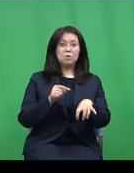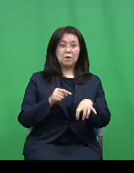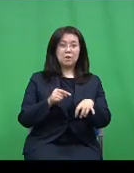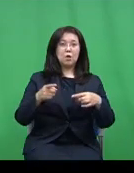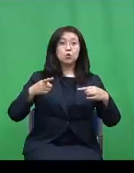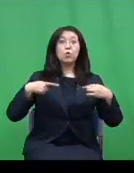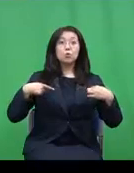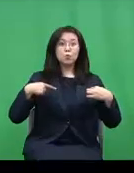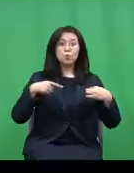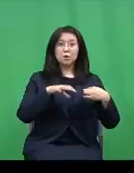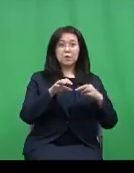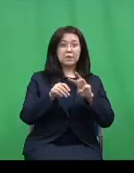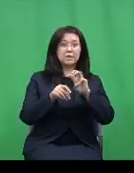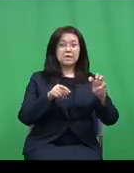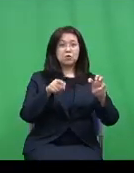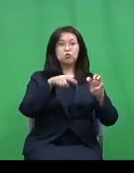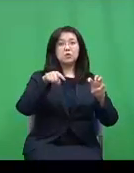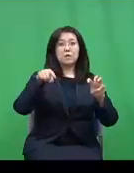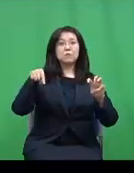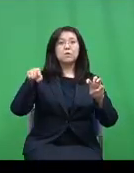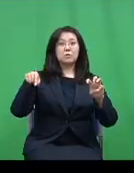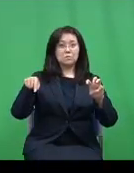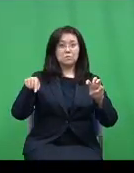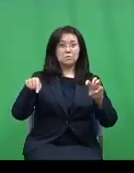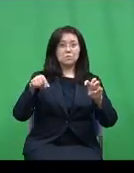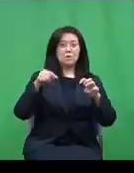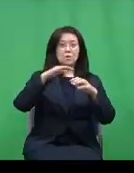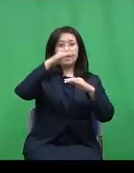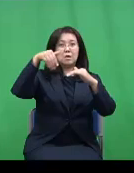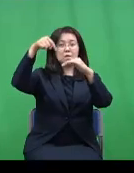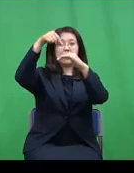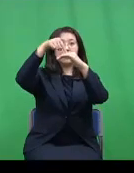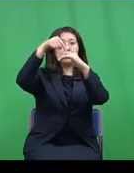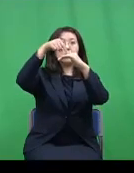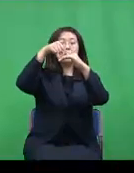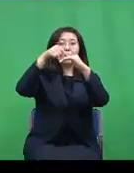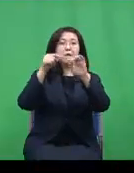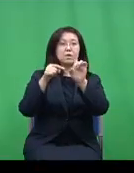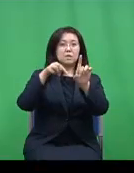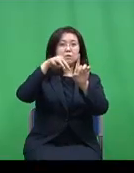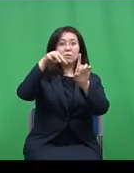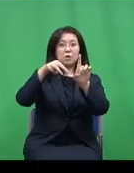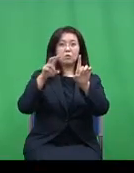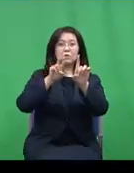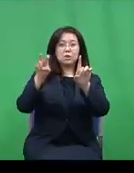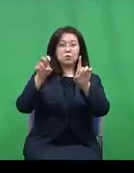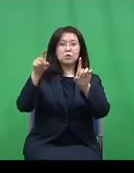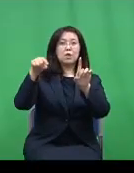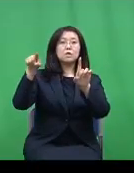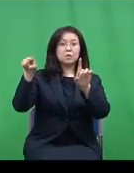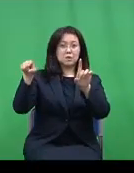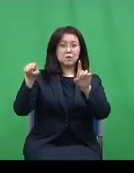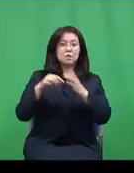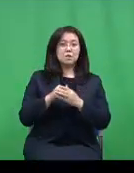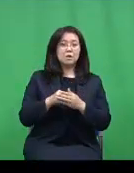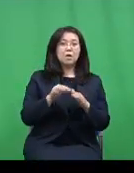から山頂付近では1メーター20センチ、から平のクロスカントリーコースでは20センチ、実